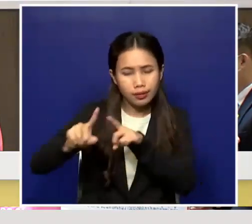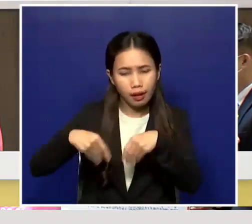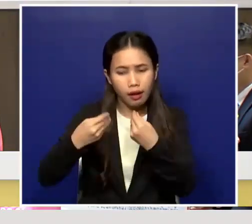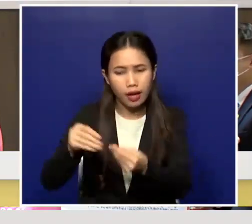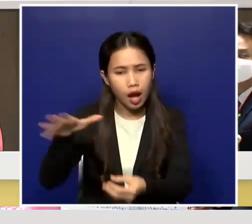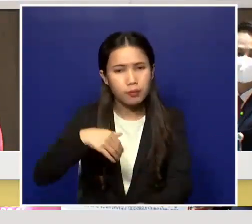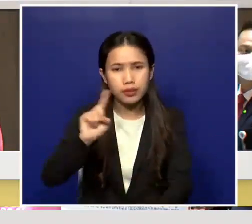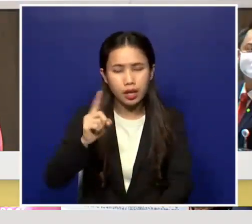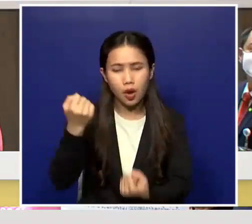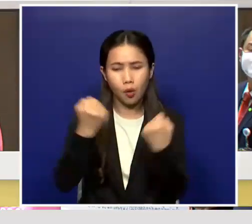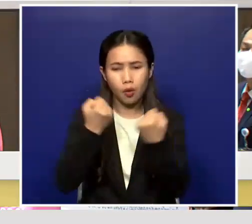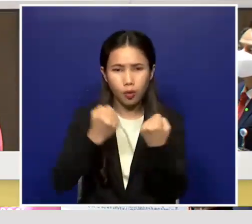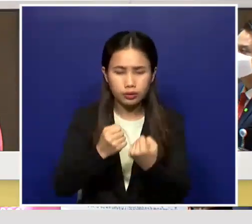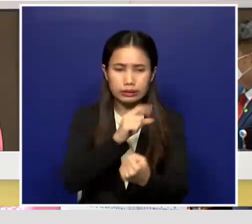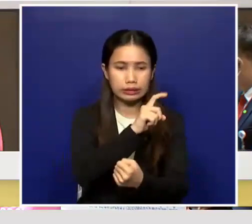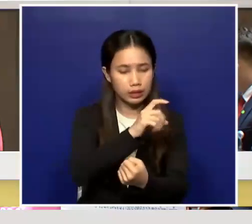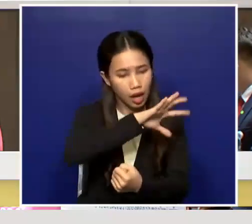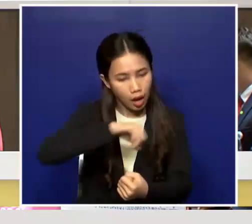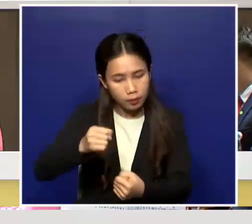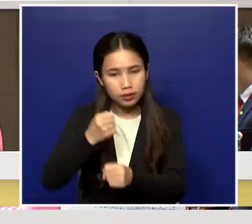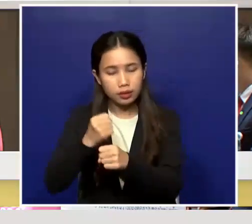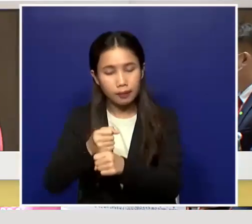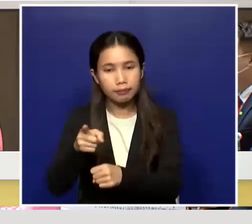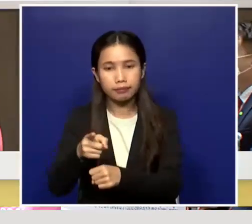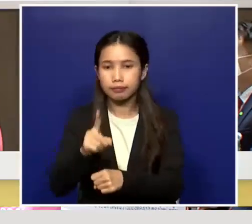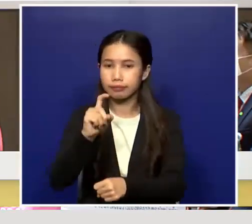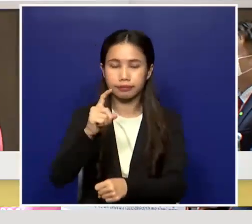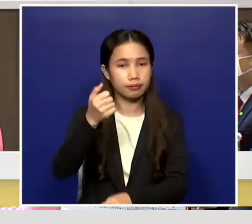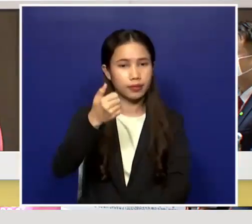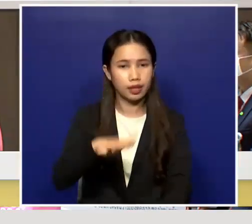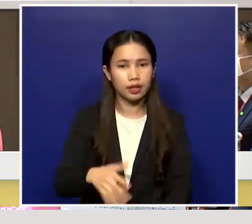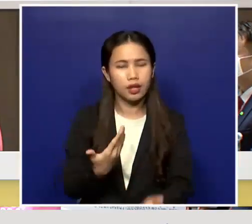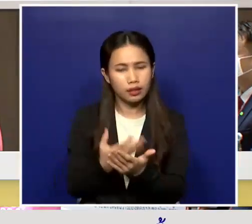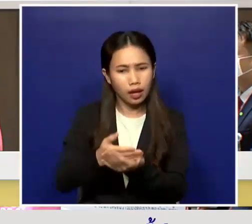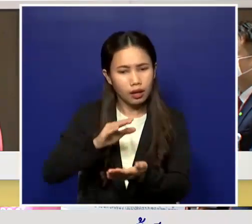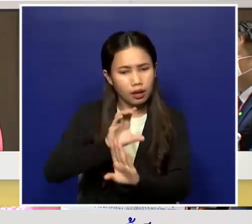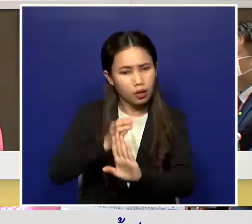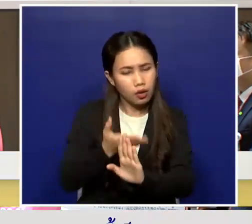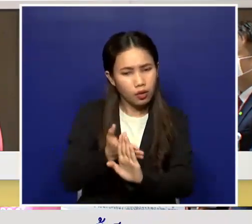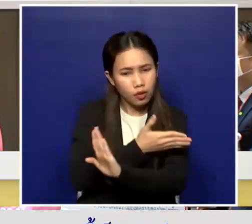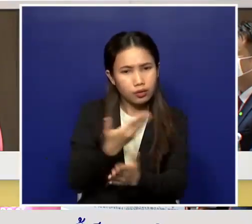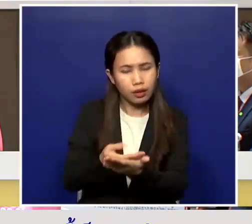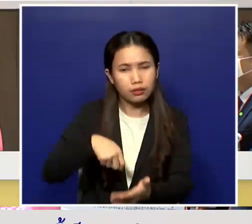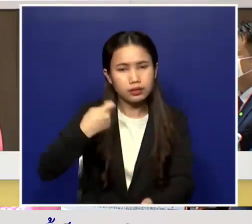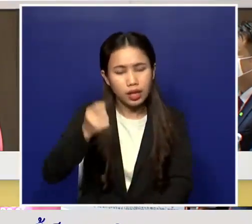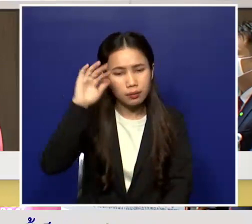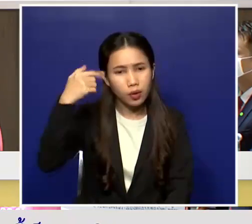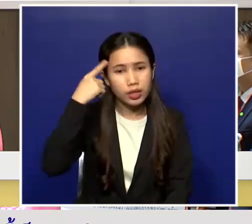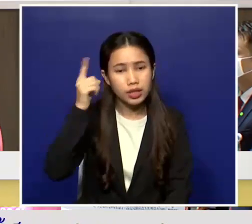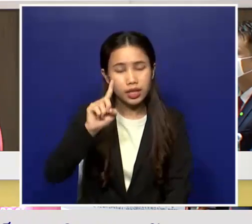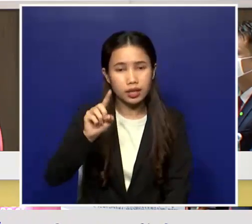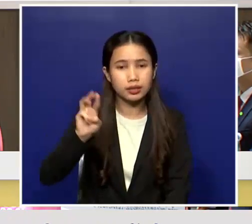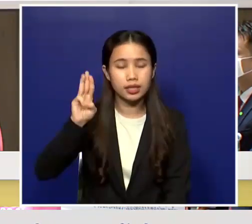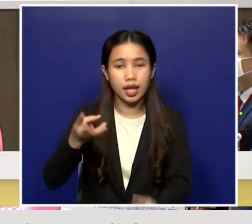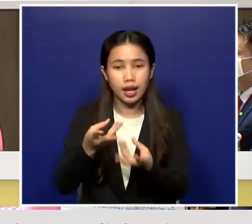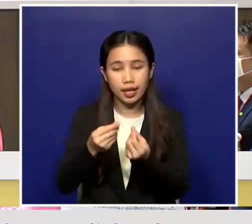เอารถจากซากเอาจากจังมาแล้วก็มาทำเนี่ยอย่างเงี้ยแล้วคุณจ่ายเงินไปก่อนถ้าไม่เอื้อมันแปลว่าอะไรสัญญาเลขที่9